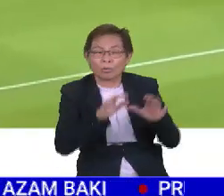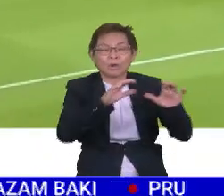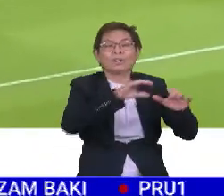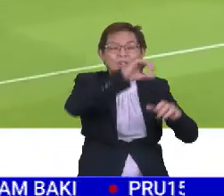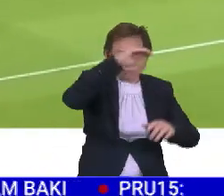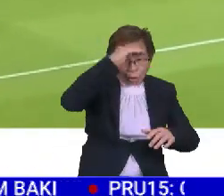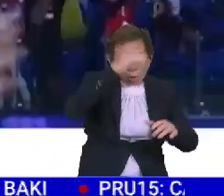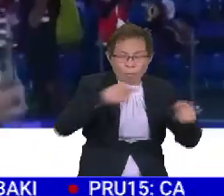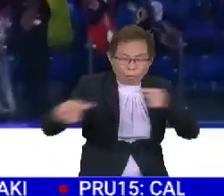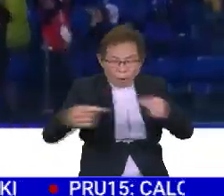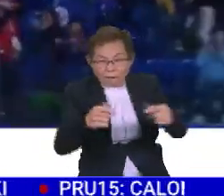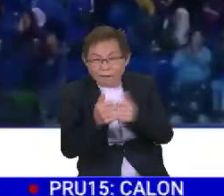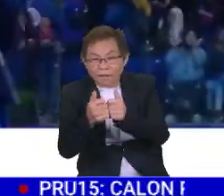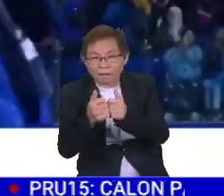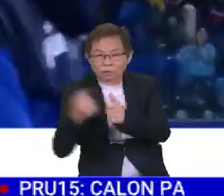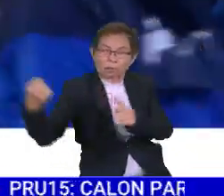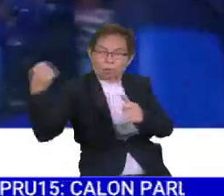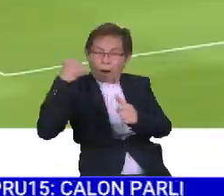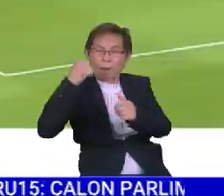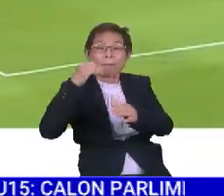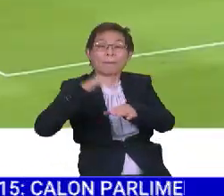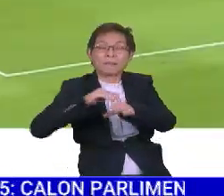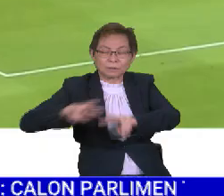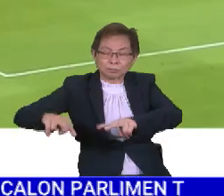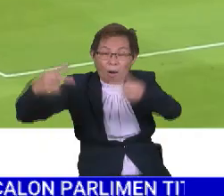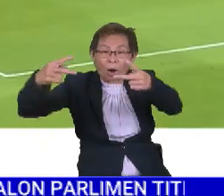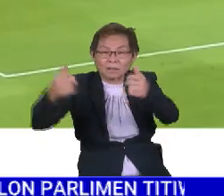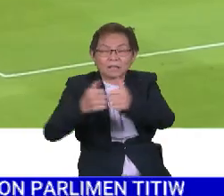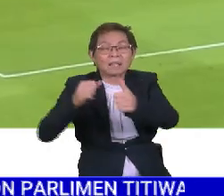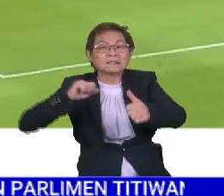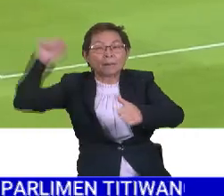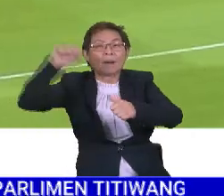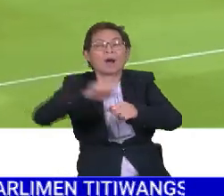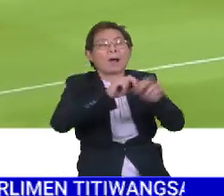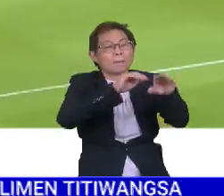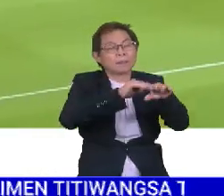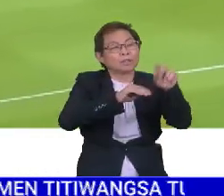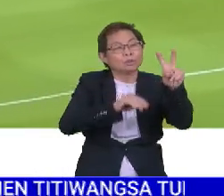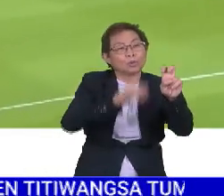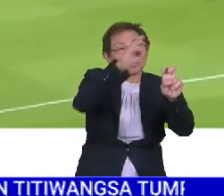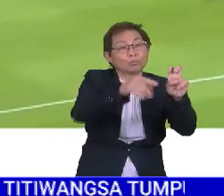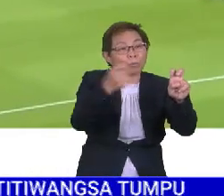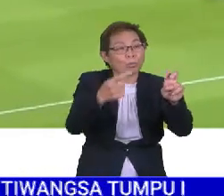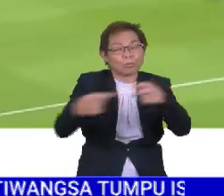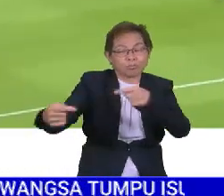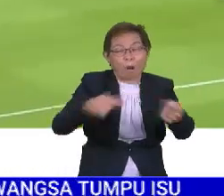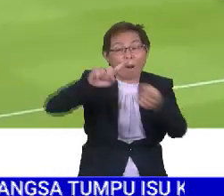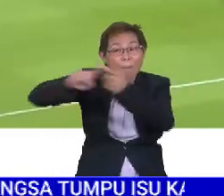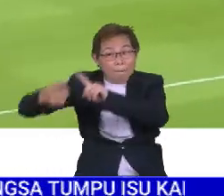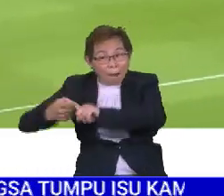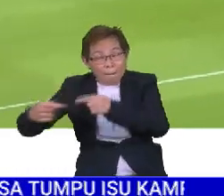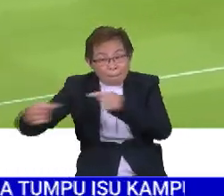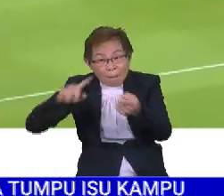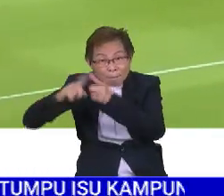harimau Selatan itu dapat berhasil dengan barisan terkuat pada separuh akhir dengan Sabah 20 November ini malah menjelang ASI persahabatan